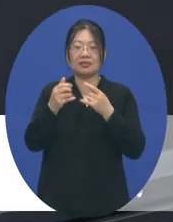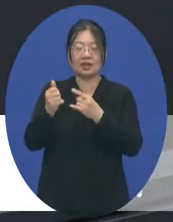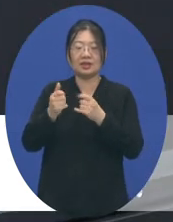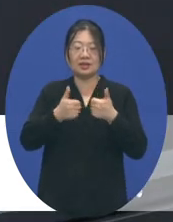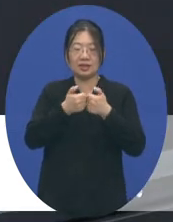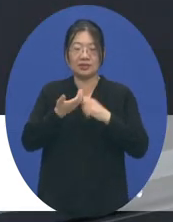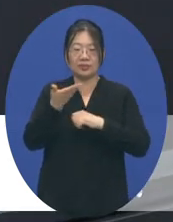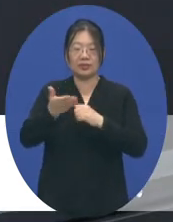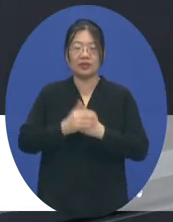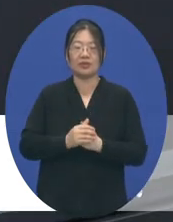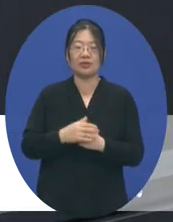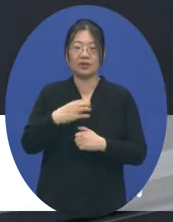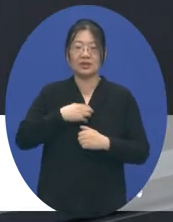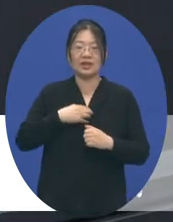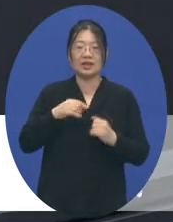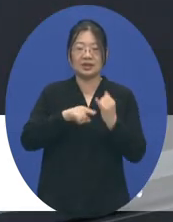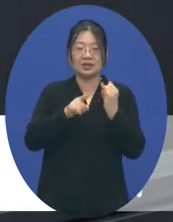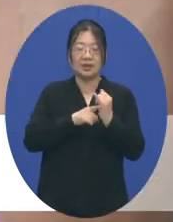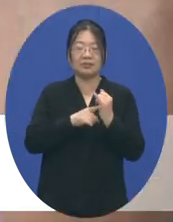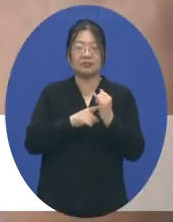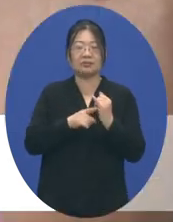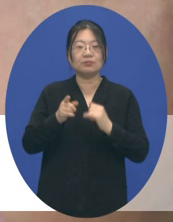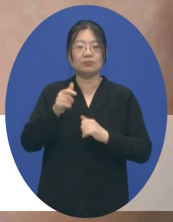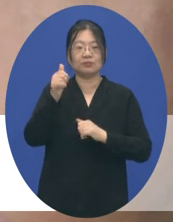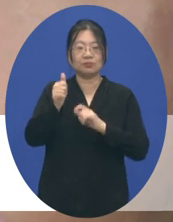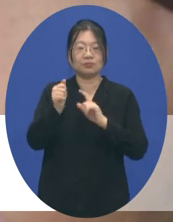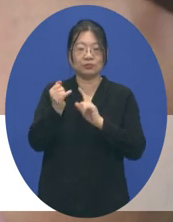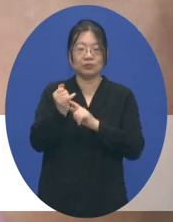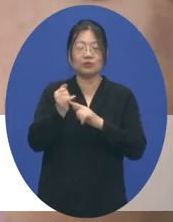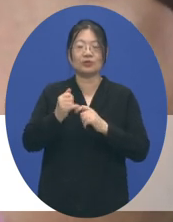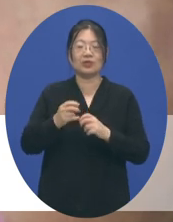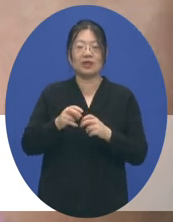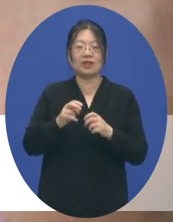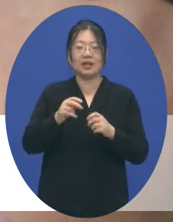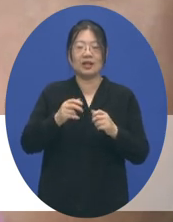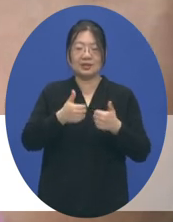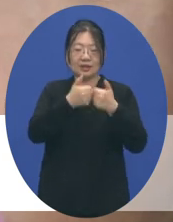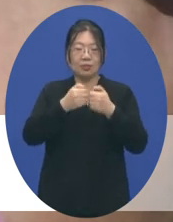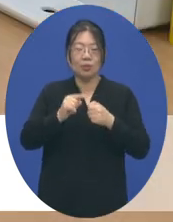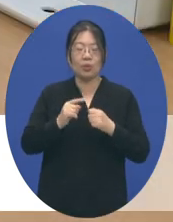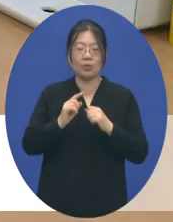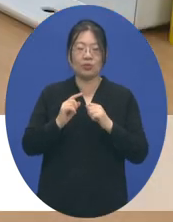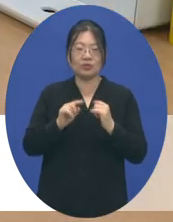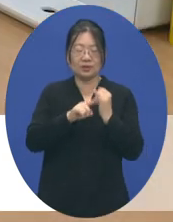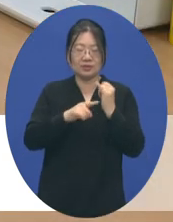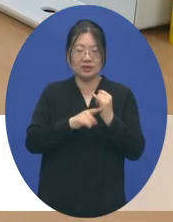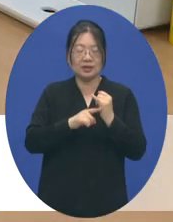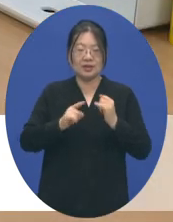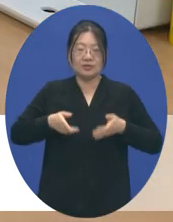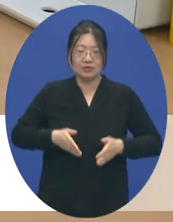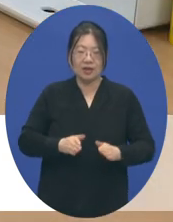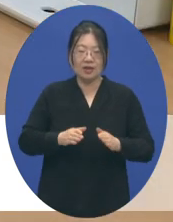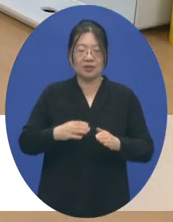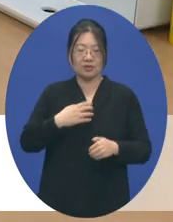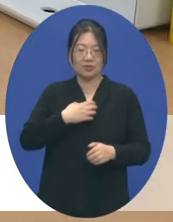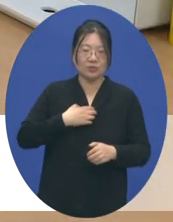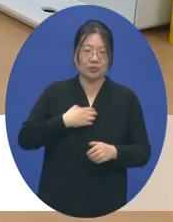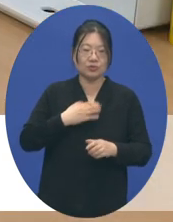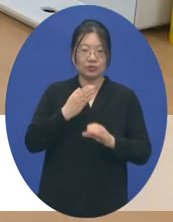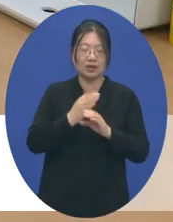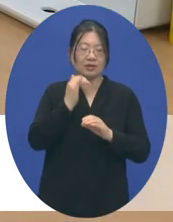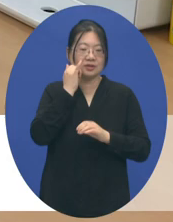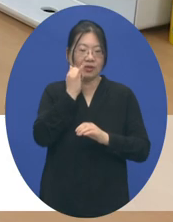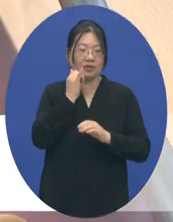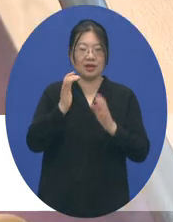밝혔습니다 위기 임산부 안심상담 한 나이는 임신과 출산 등으로 고민하고 있는 임산부를 대상으로 전화 통화나 놀리